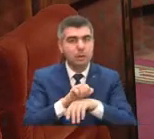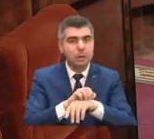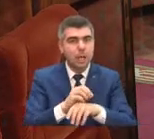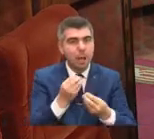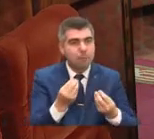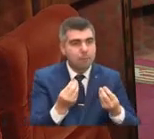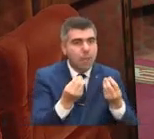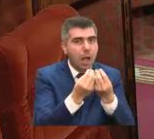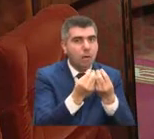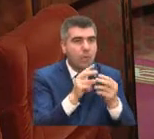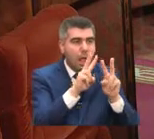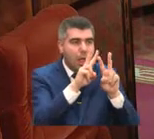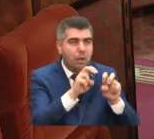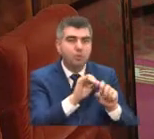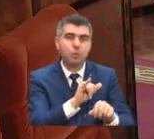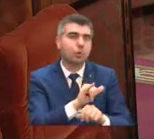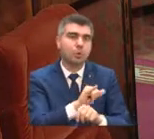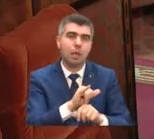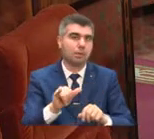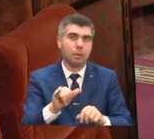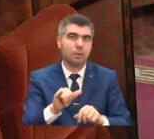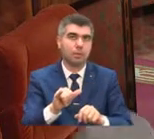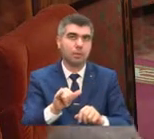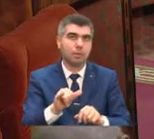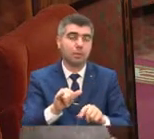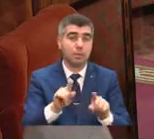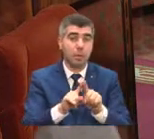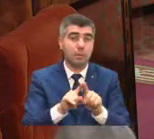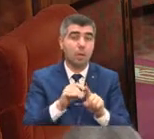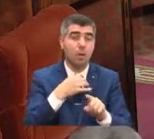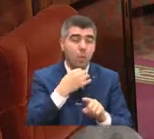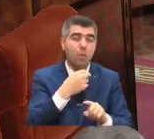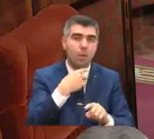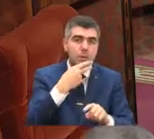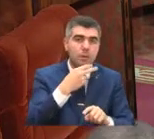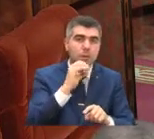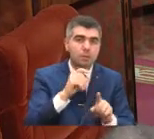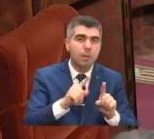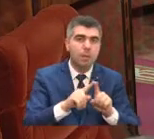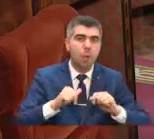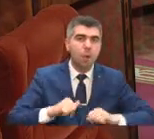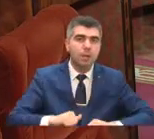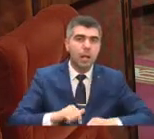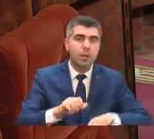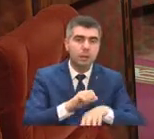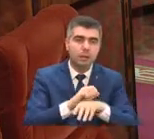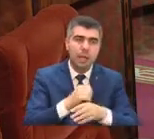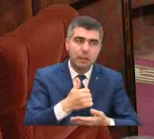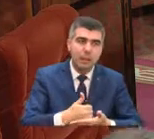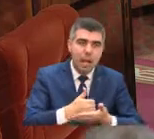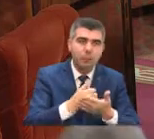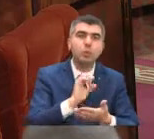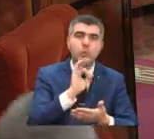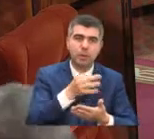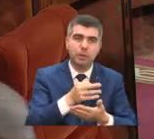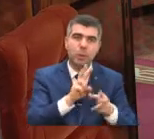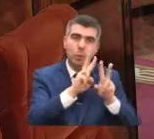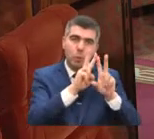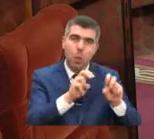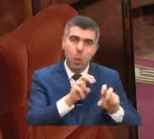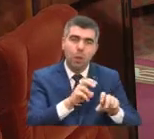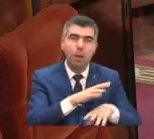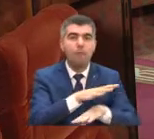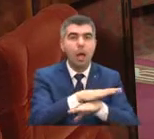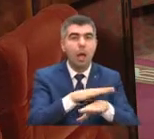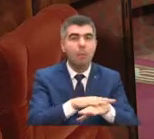كنا نتكلموا على الدعم اللي تقدمه الدولة، لكن الدعم اللي تقدمه الجهة فهو